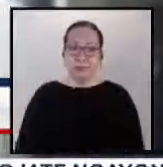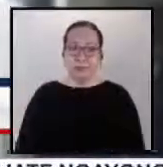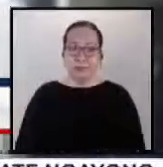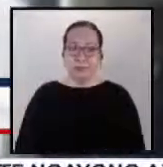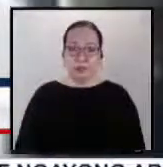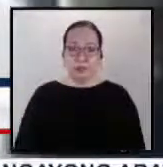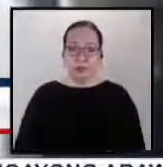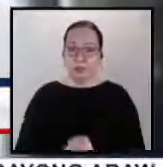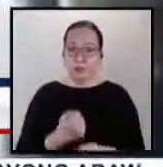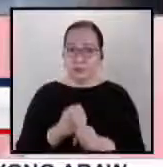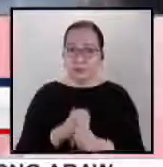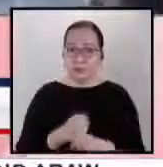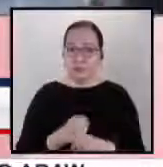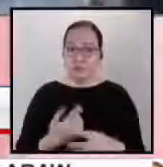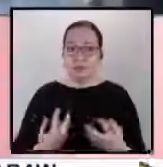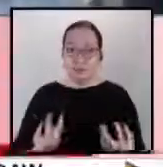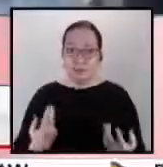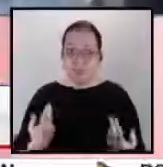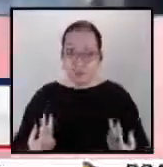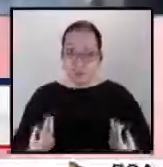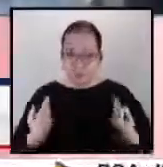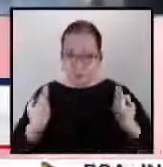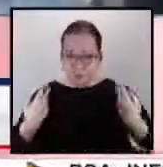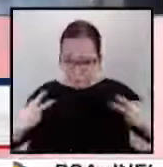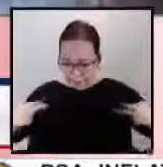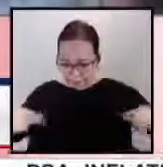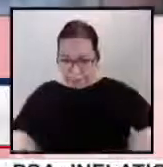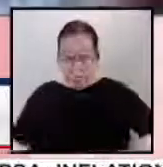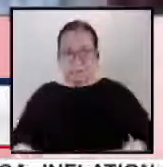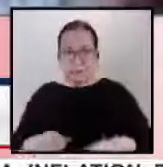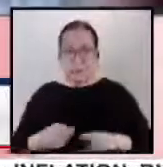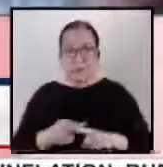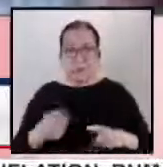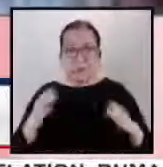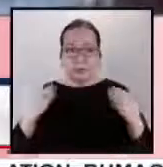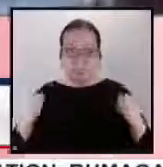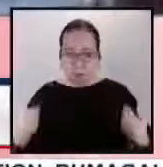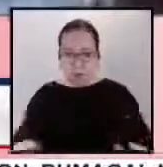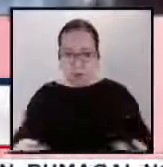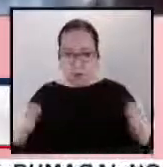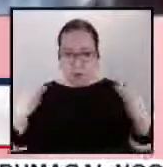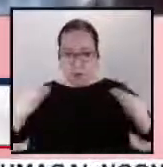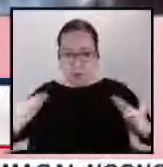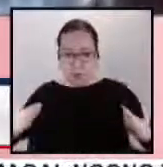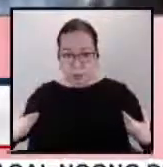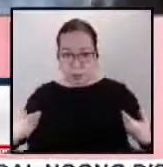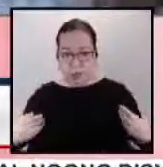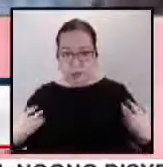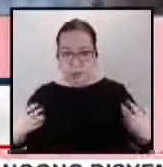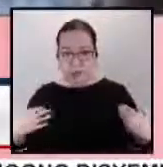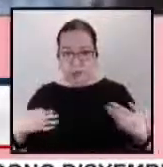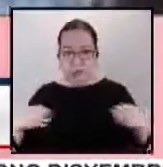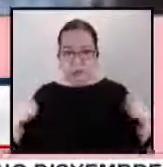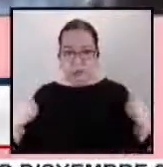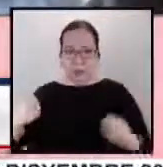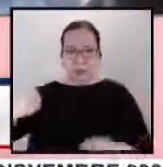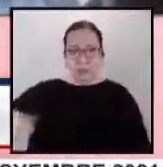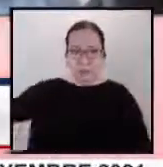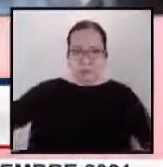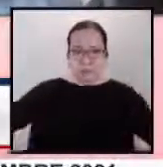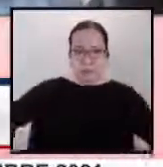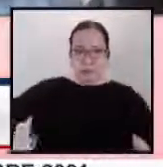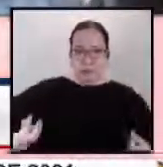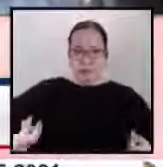Gagawa ka lang ng simple cut, you know, a pattern from the body, and then just tahiin lang on the gilid, and easy